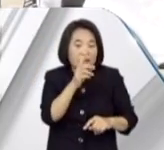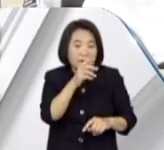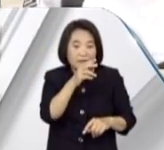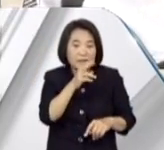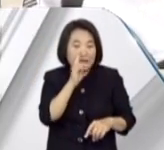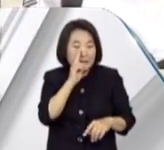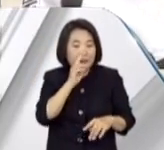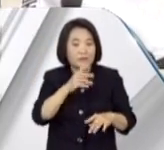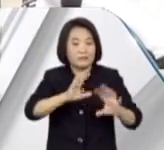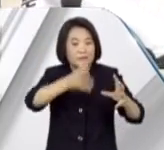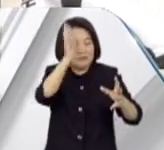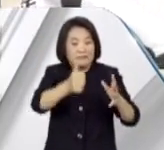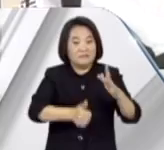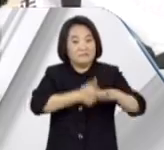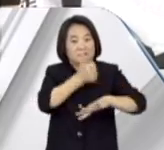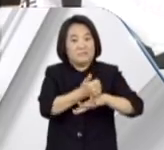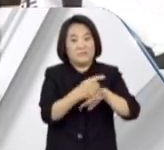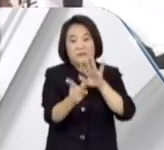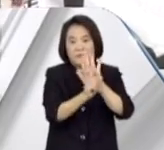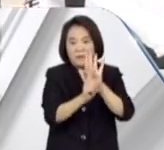就职典礼的表演项目，